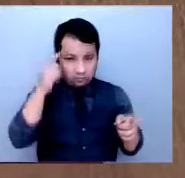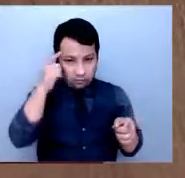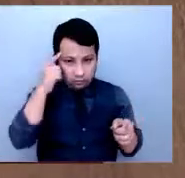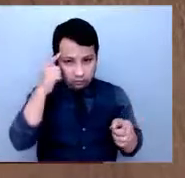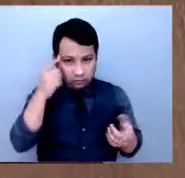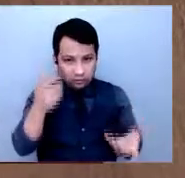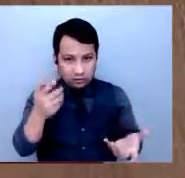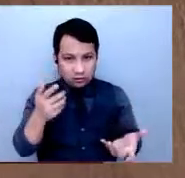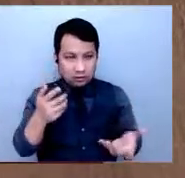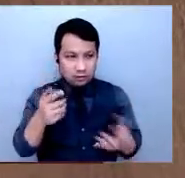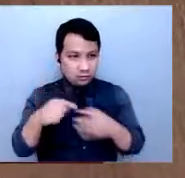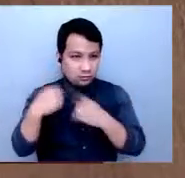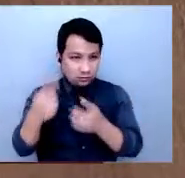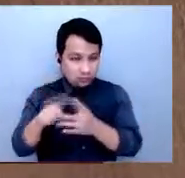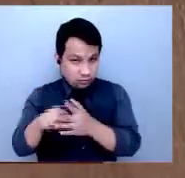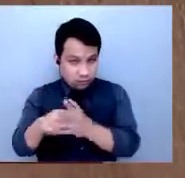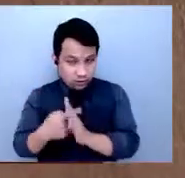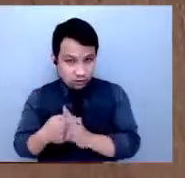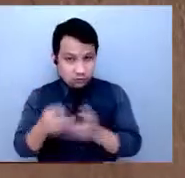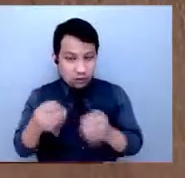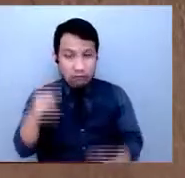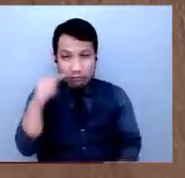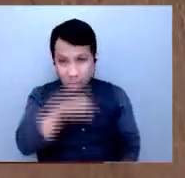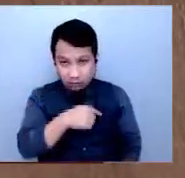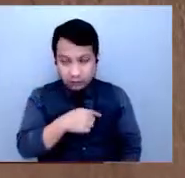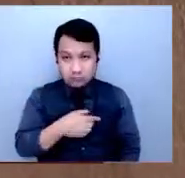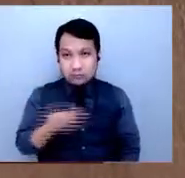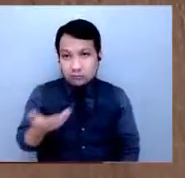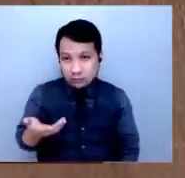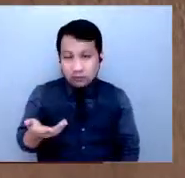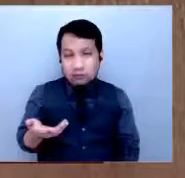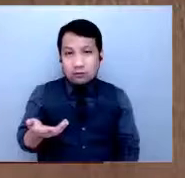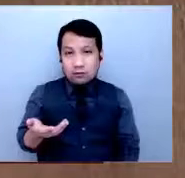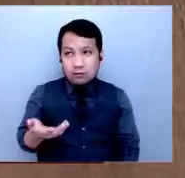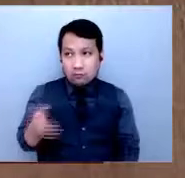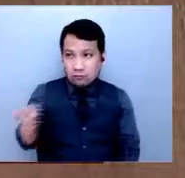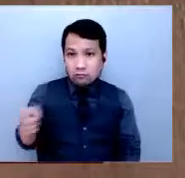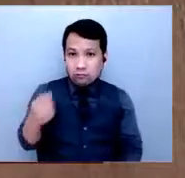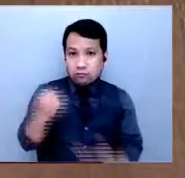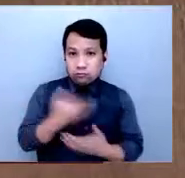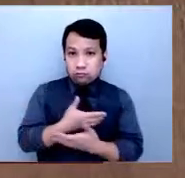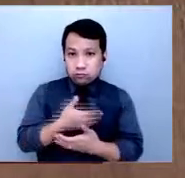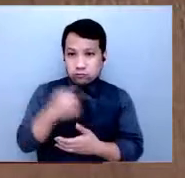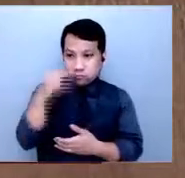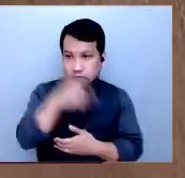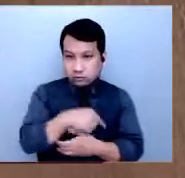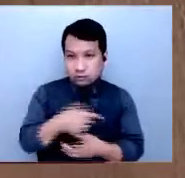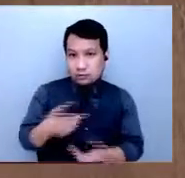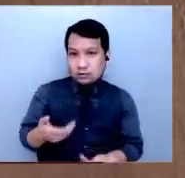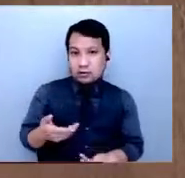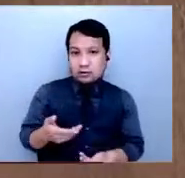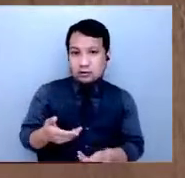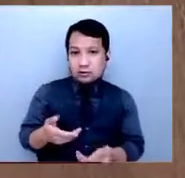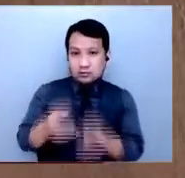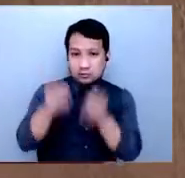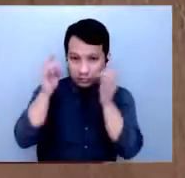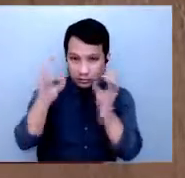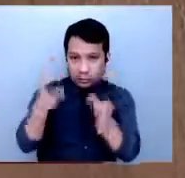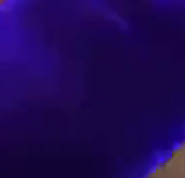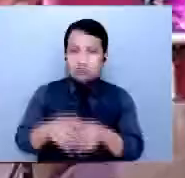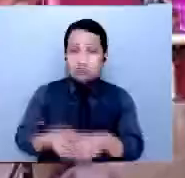sa umpisa pa lang, marami na nagsisinungaling eh. Yung walang takot magsinungaling, eh delikado yun.